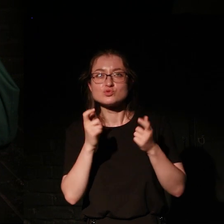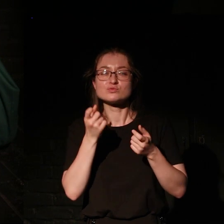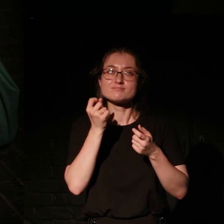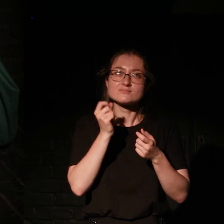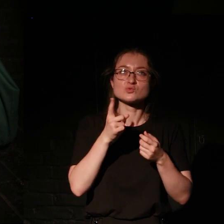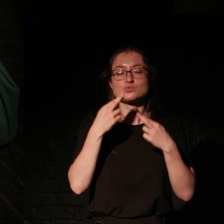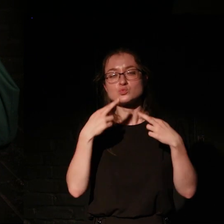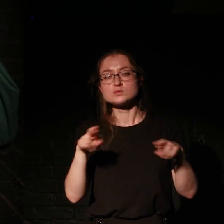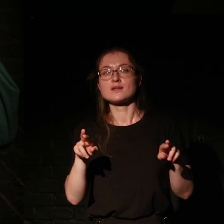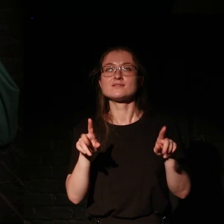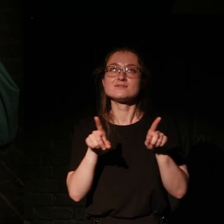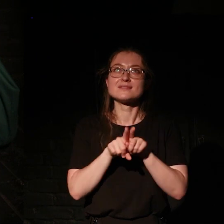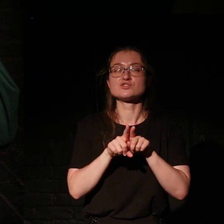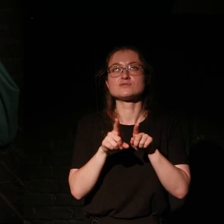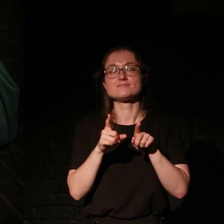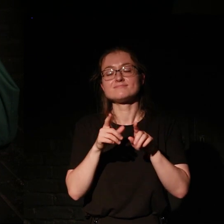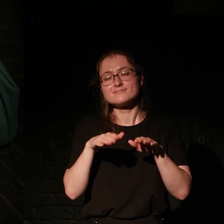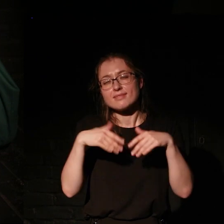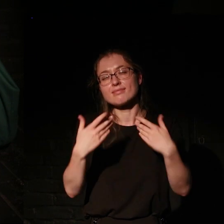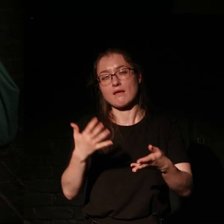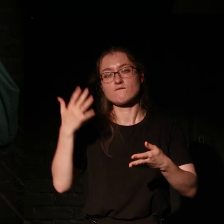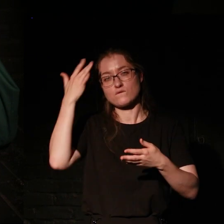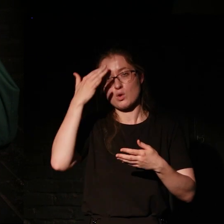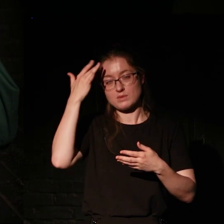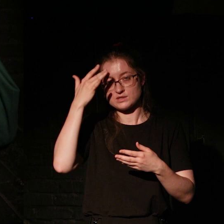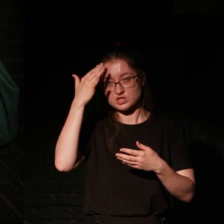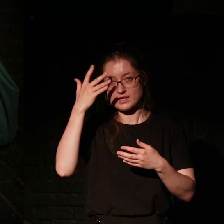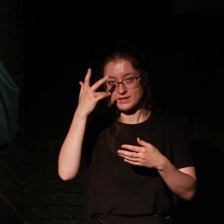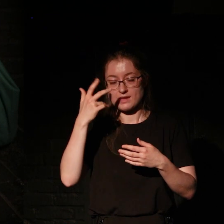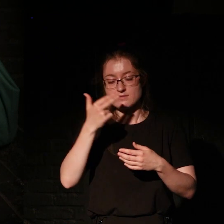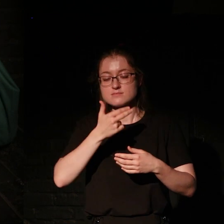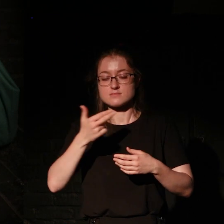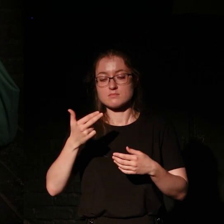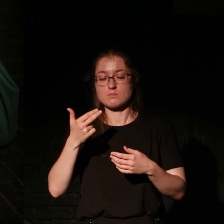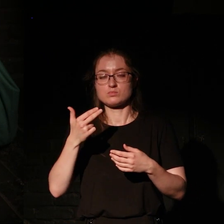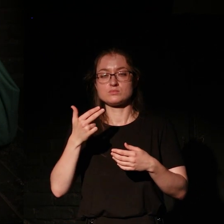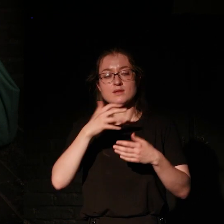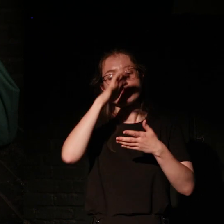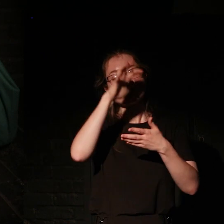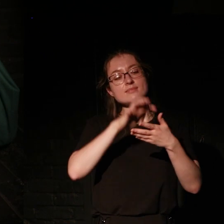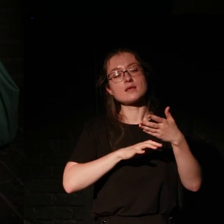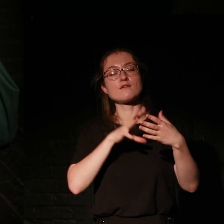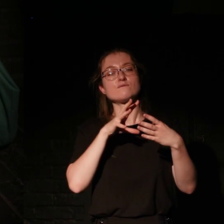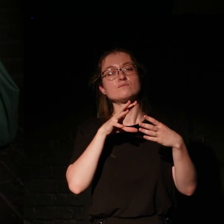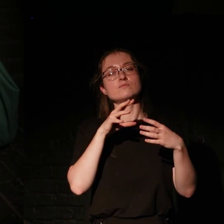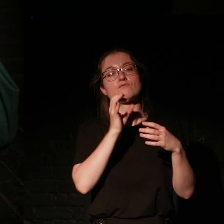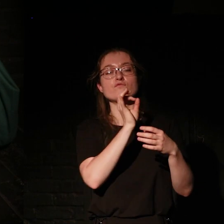to też daje nam wyobrażenie o różnorodności tekstu. Ale pod względem takim